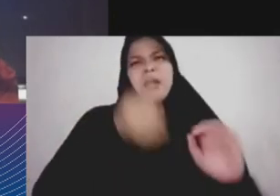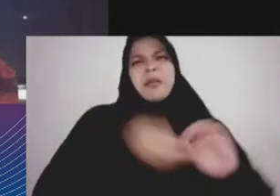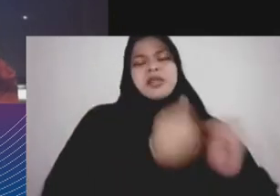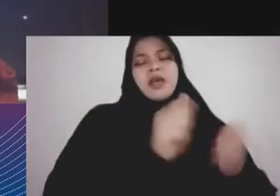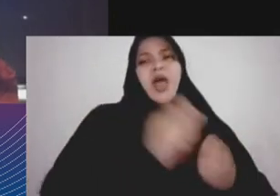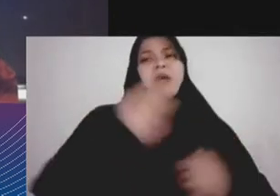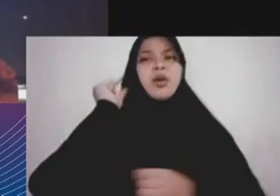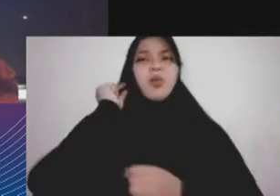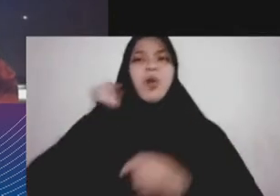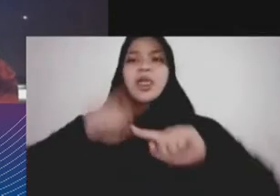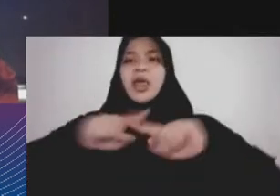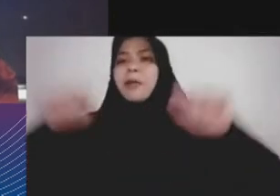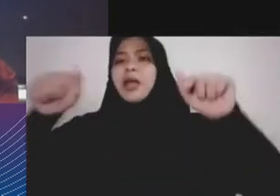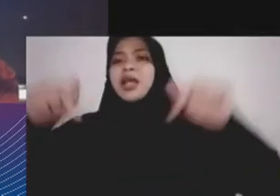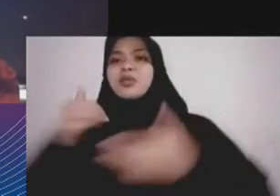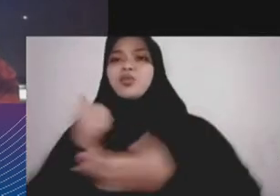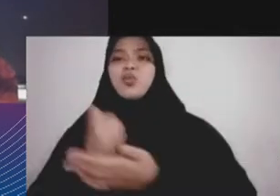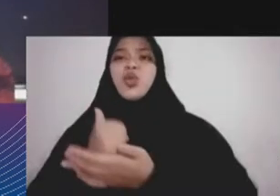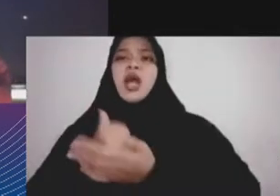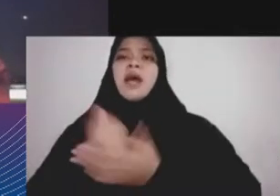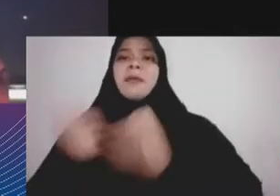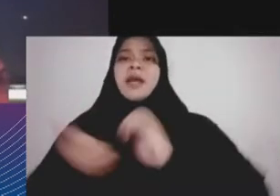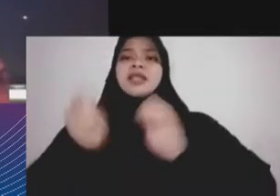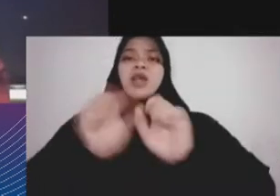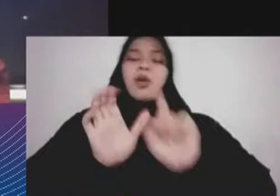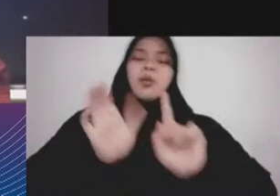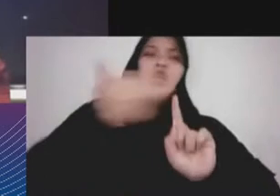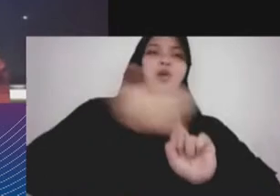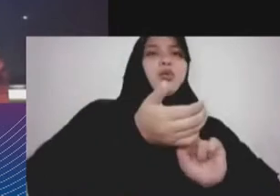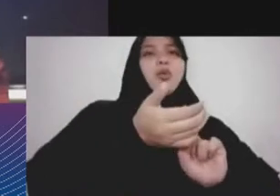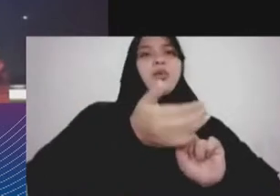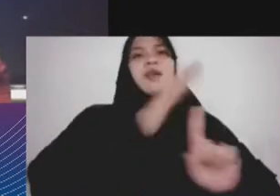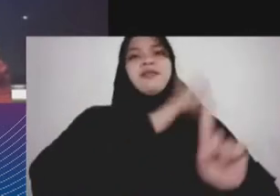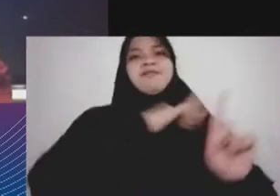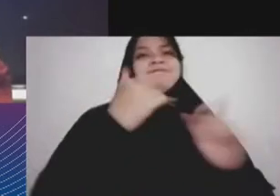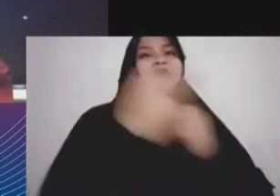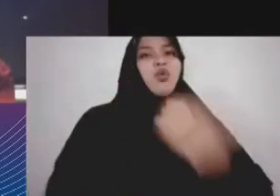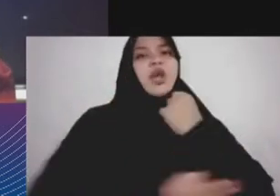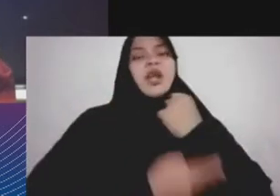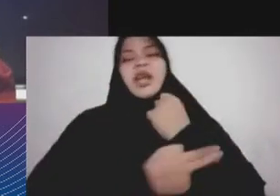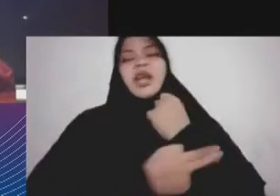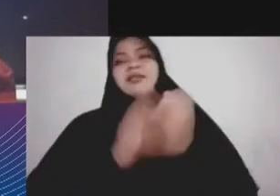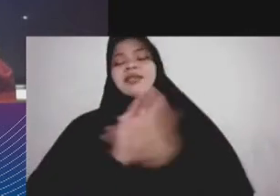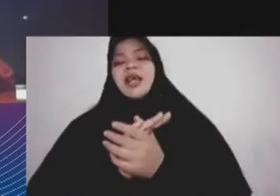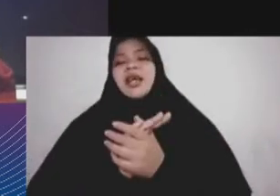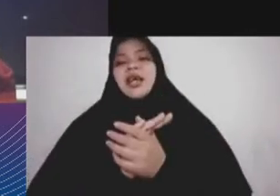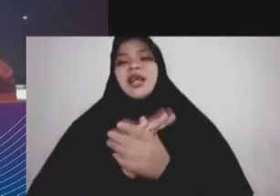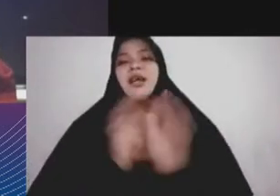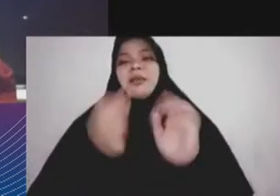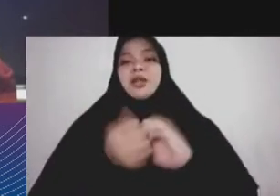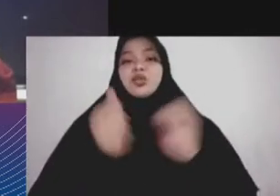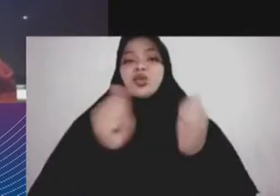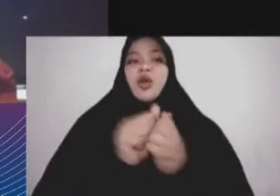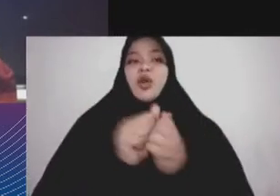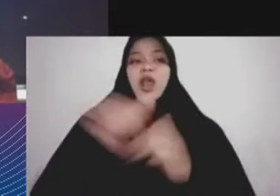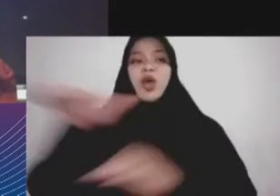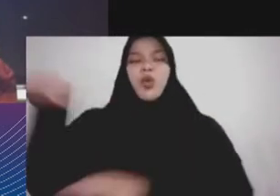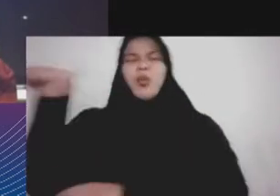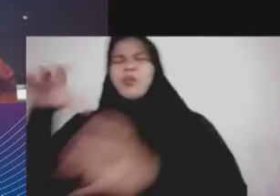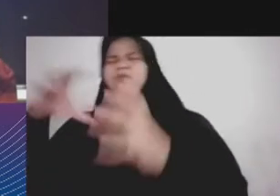Tapi ini kan sebetulnya persoalan perlindungan warga negara, persoalan kriminal yang menyangkut banyak